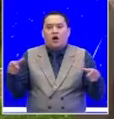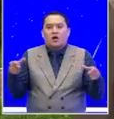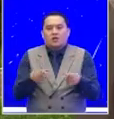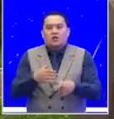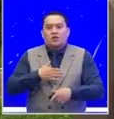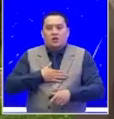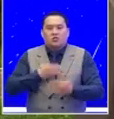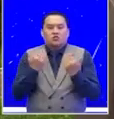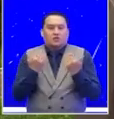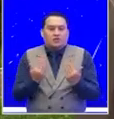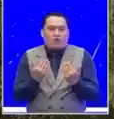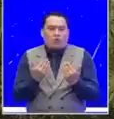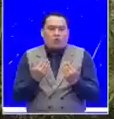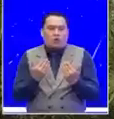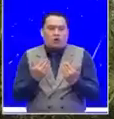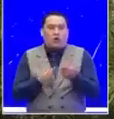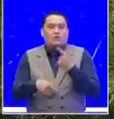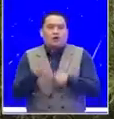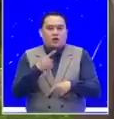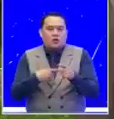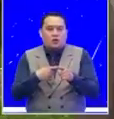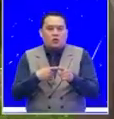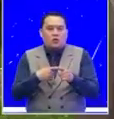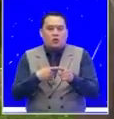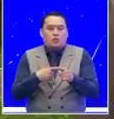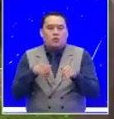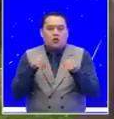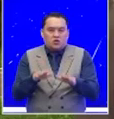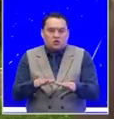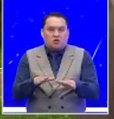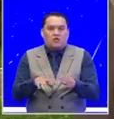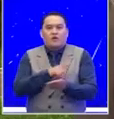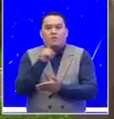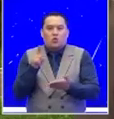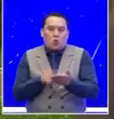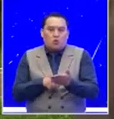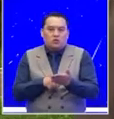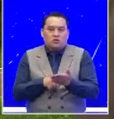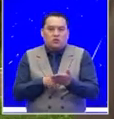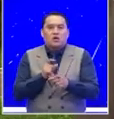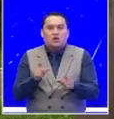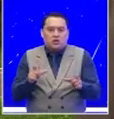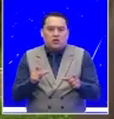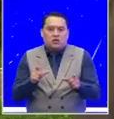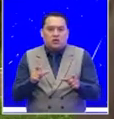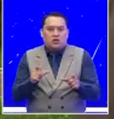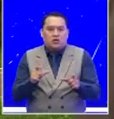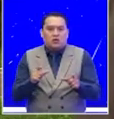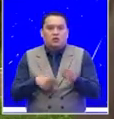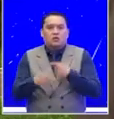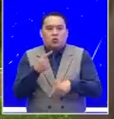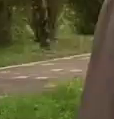наши ребята сейчас дождутся окончания карантина. После этого будет решаться вопрос о возвращении этих ребят к нам на